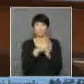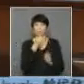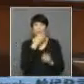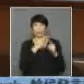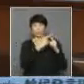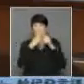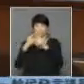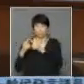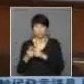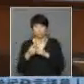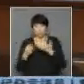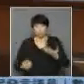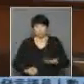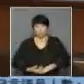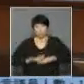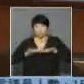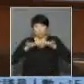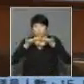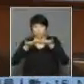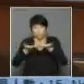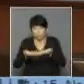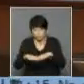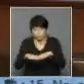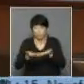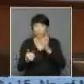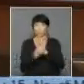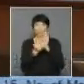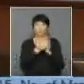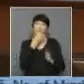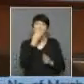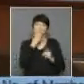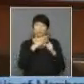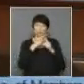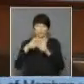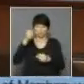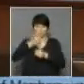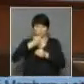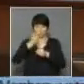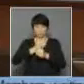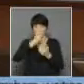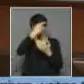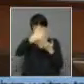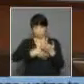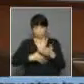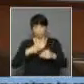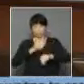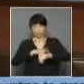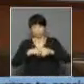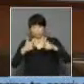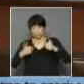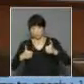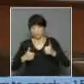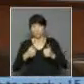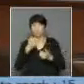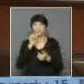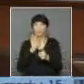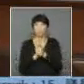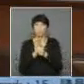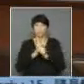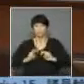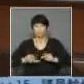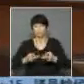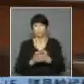無私奉獻的管治團隊，去為香港制定適度、適時而有效的政策和措